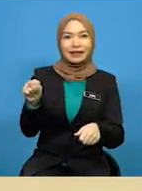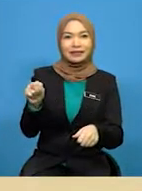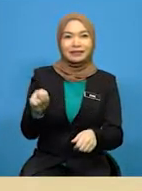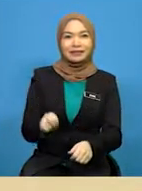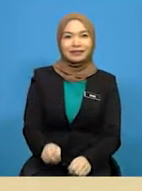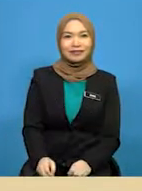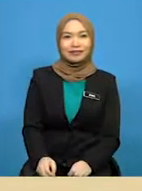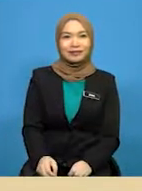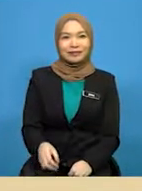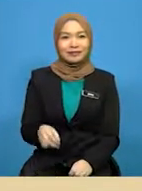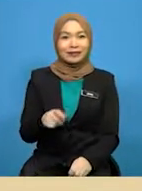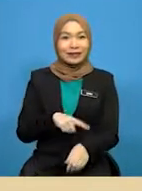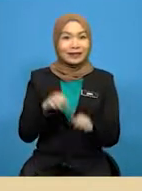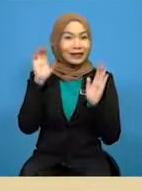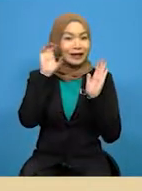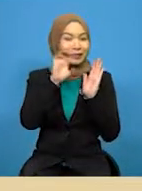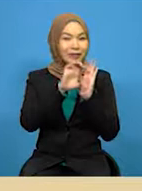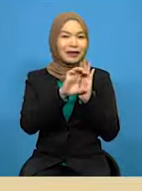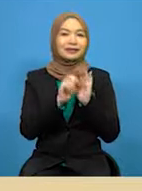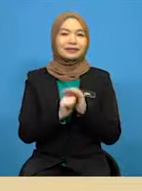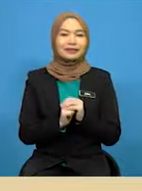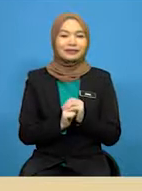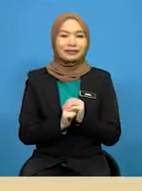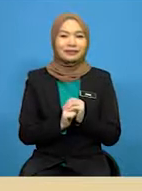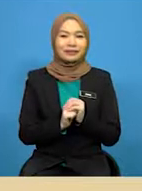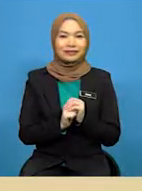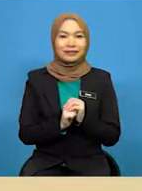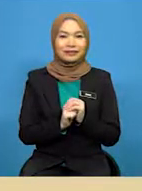tentang kegiatan ekonomi secara keseluruhan.